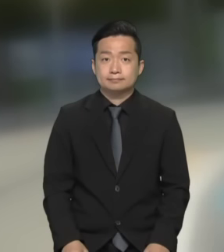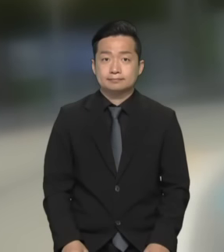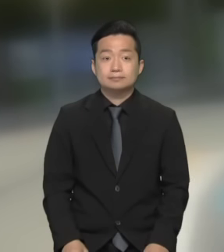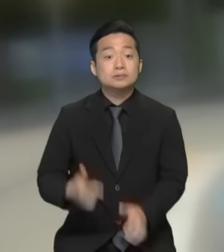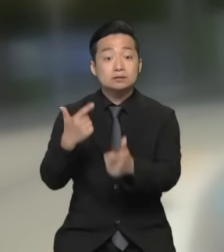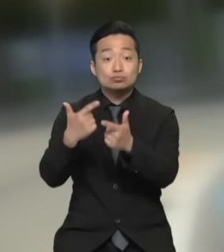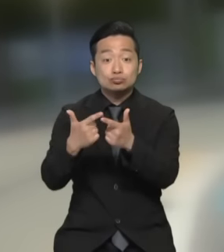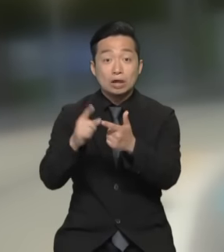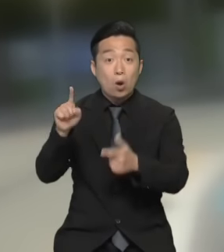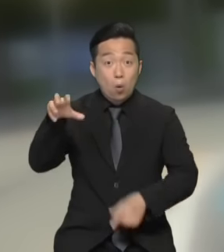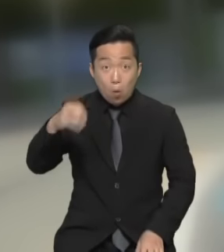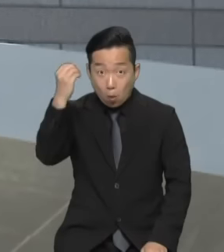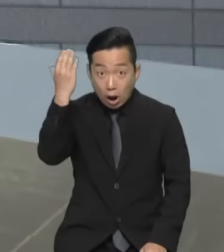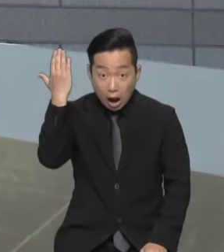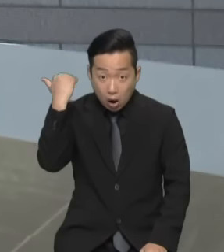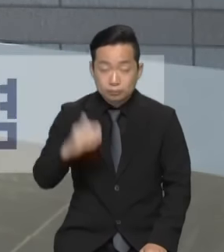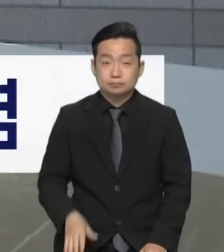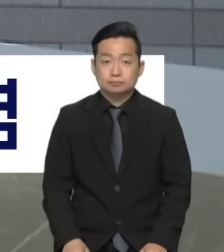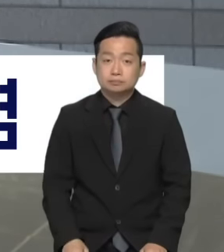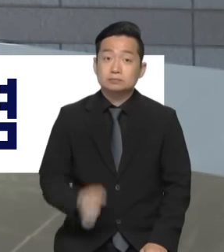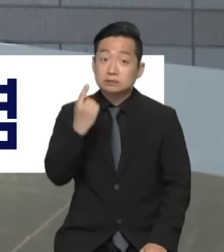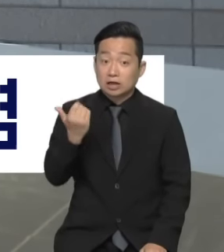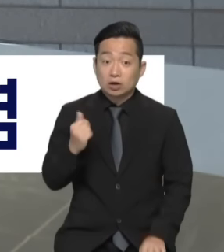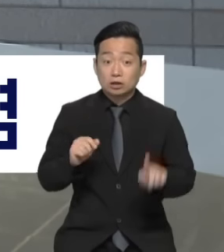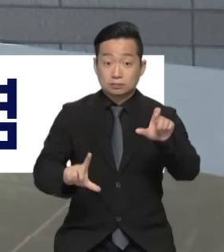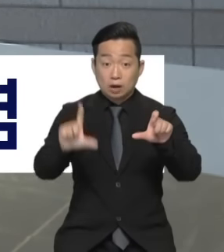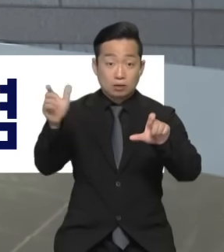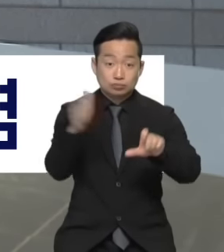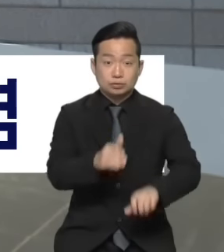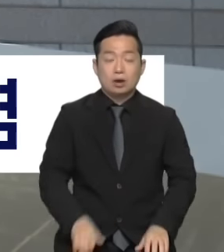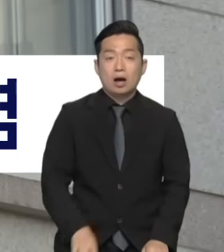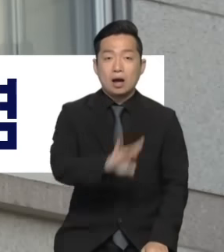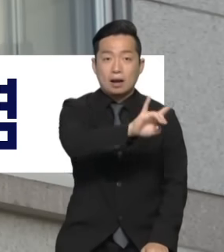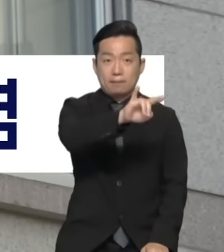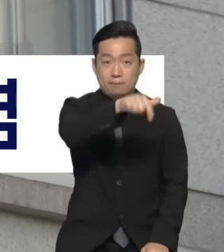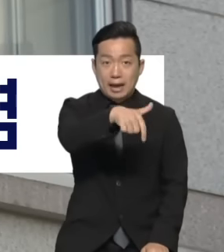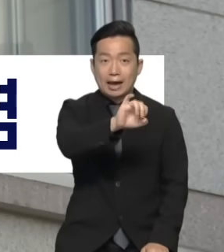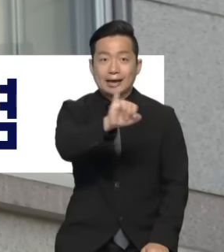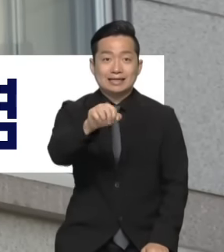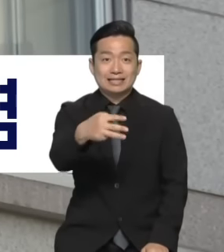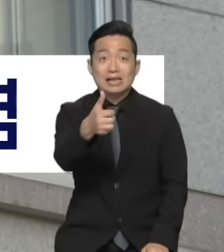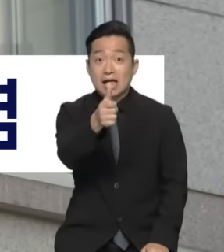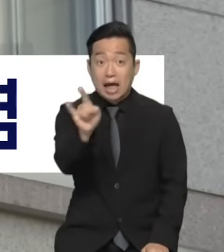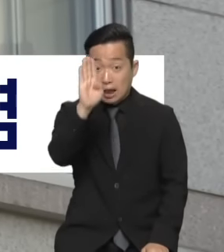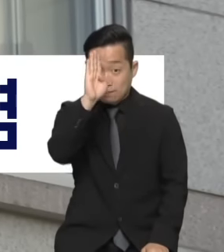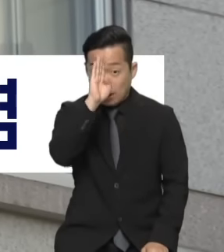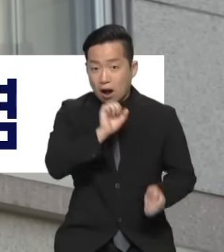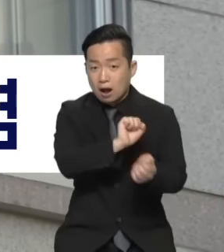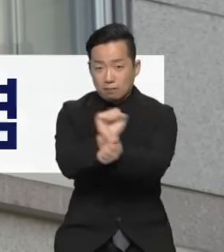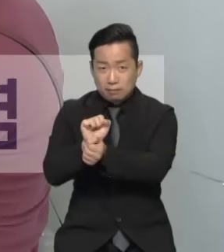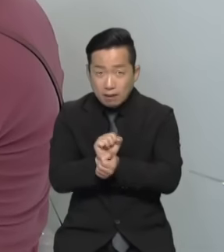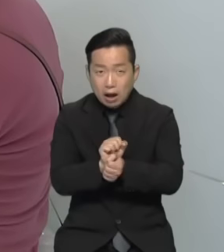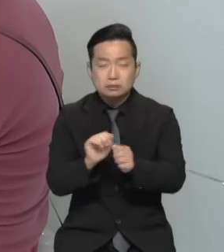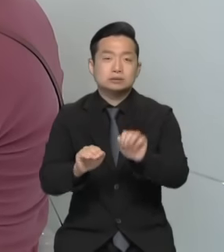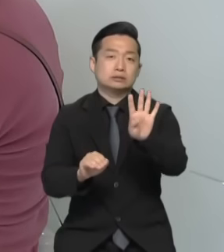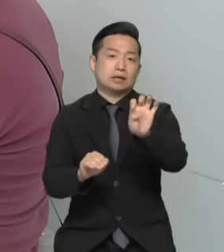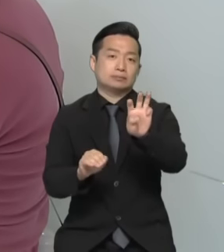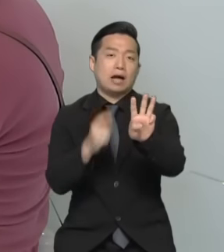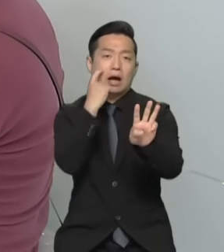부산의 한 고등학교입니다. 이곳에서 지난달 15일부터 100일에 집단 감염이 시작돼 지금까지 43명의 환자가